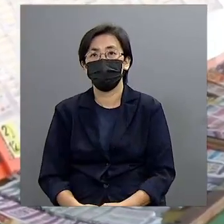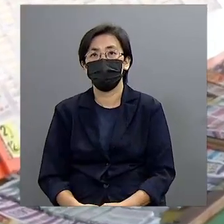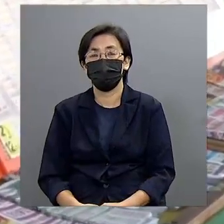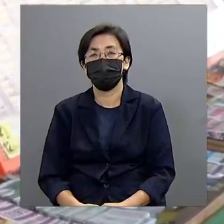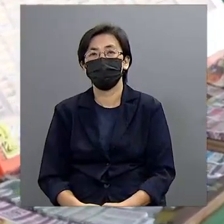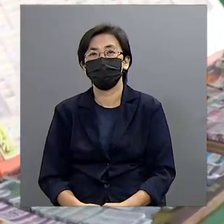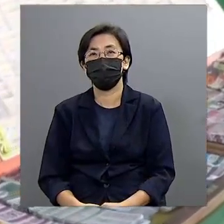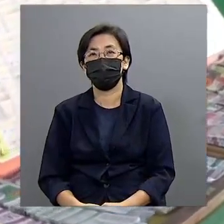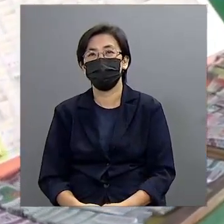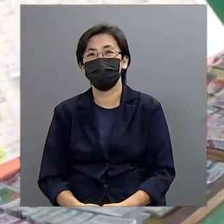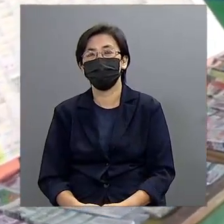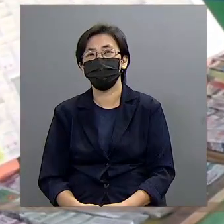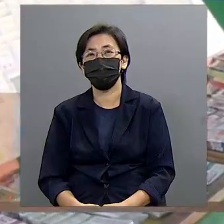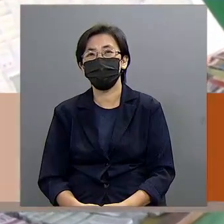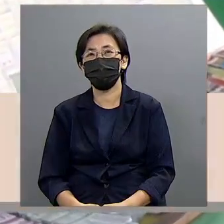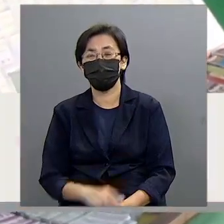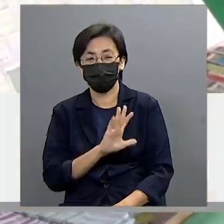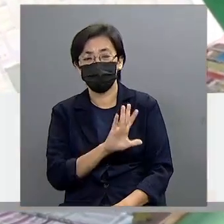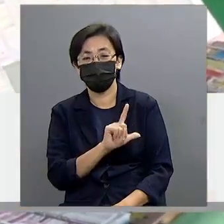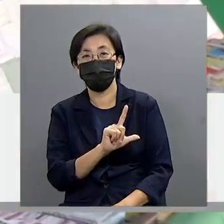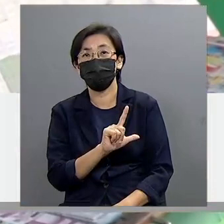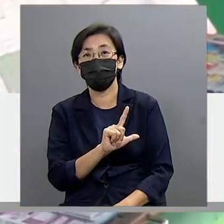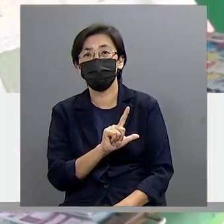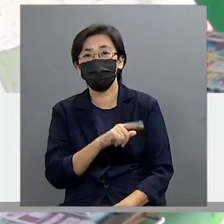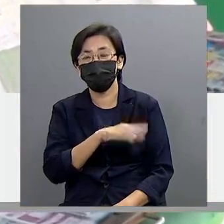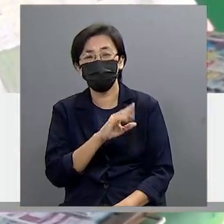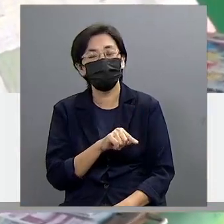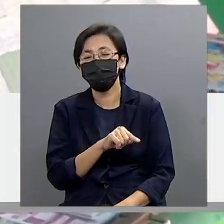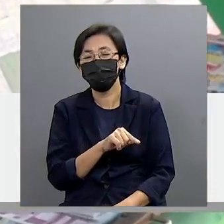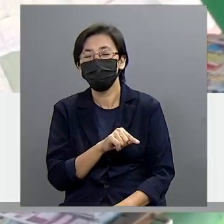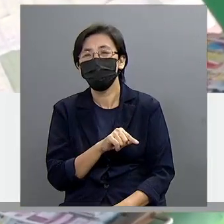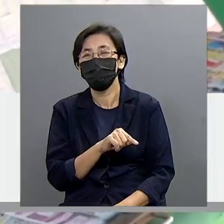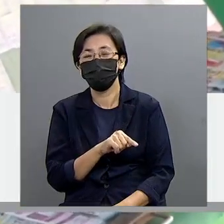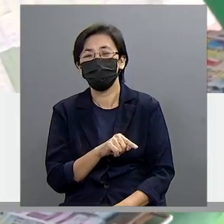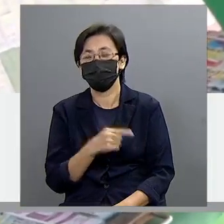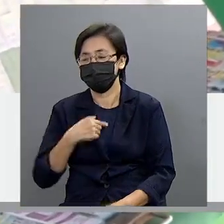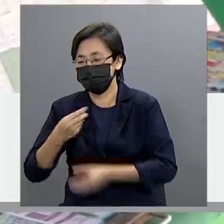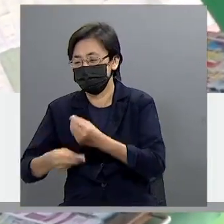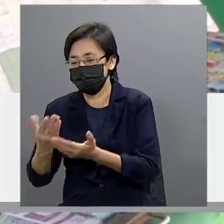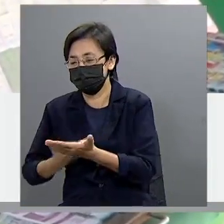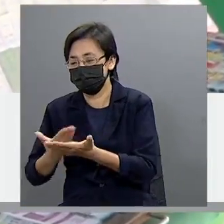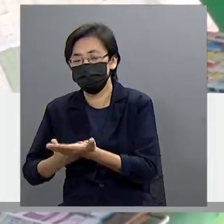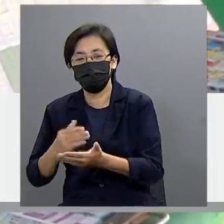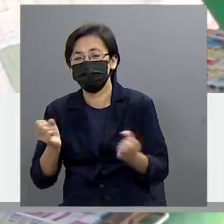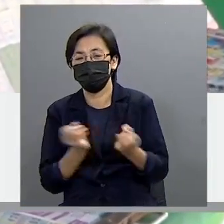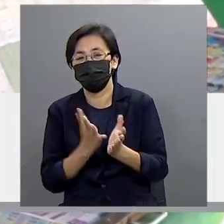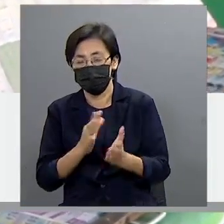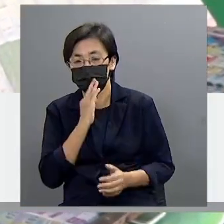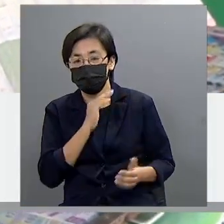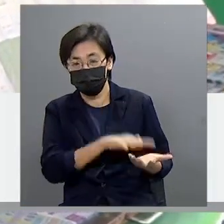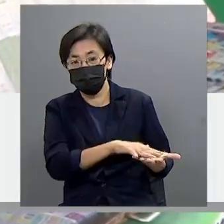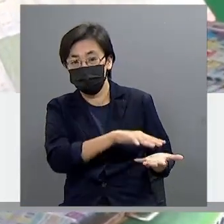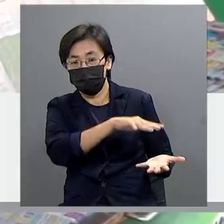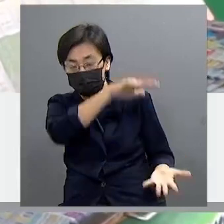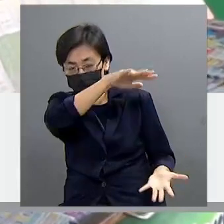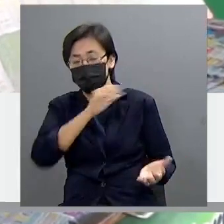มันมีแค่5 ล้านฉบับมันก็ไม่กระทบเท่าไหร่แต่ว่าถ้าอาจเยอะมันอาจจะมันกระทบอยู่แล้วถ้ามันเยอะถ้าเกิด